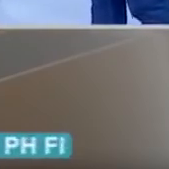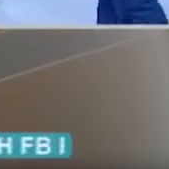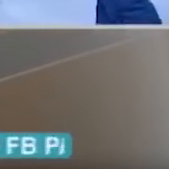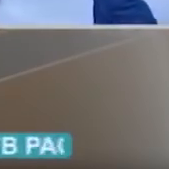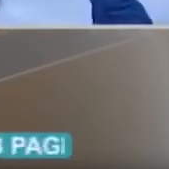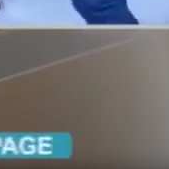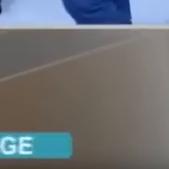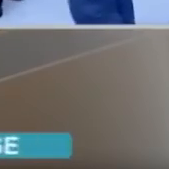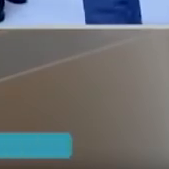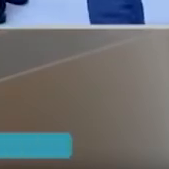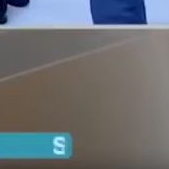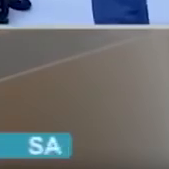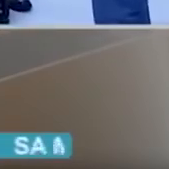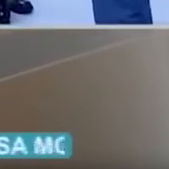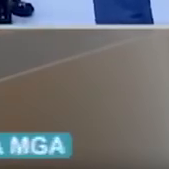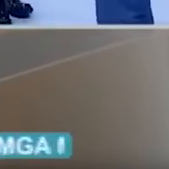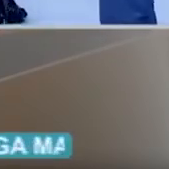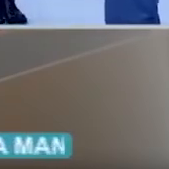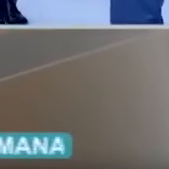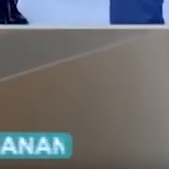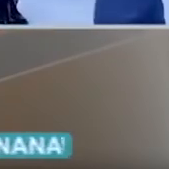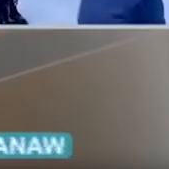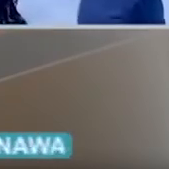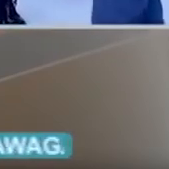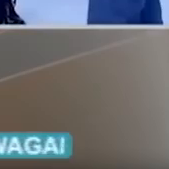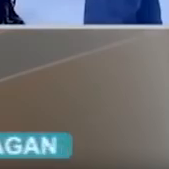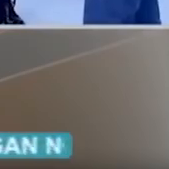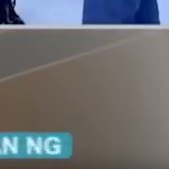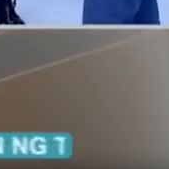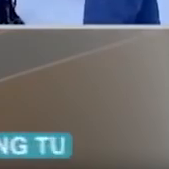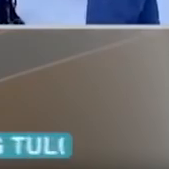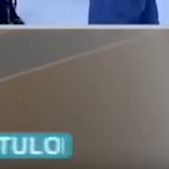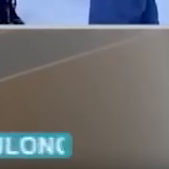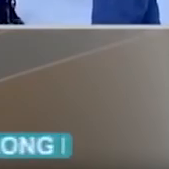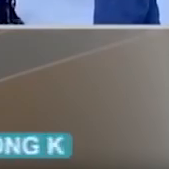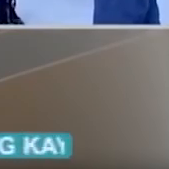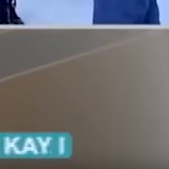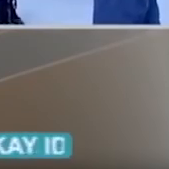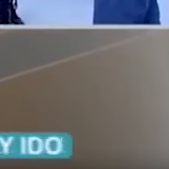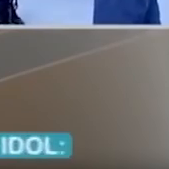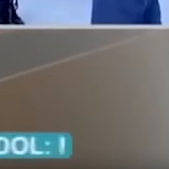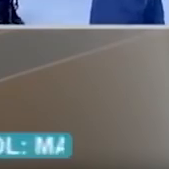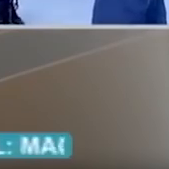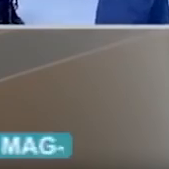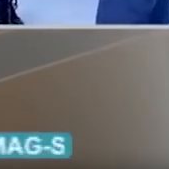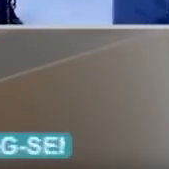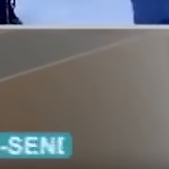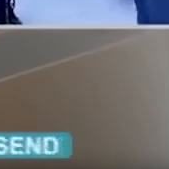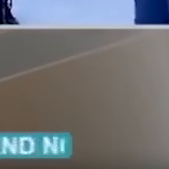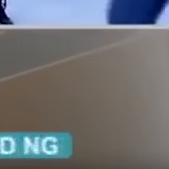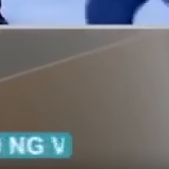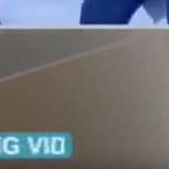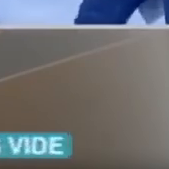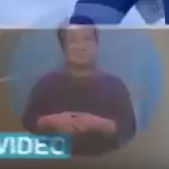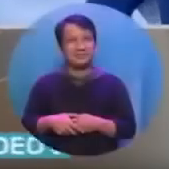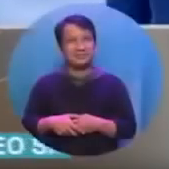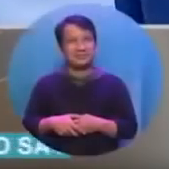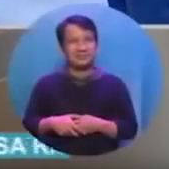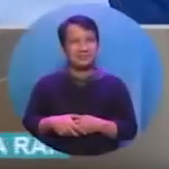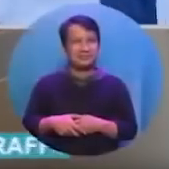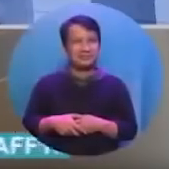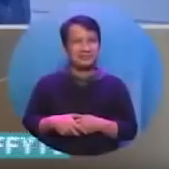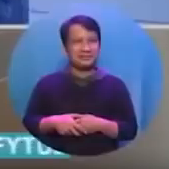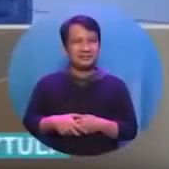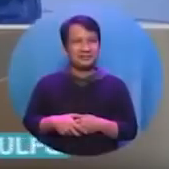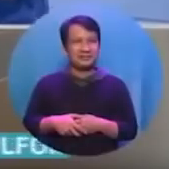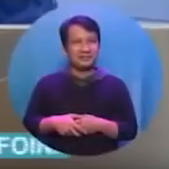Siguro pwede tayong magpaturo dito sa dalawa. Oo. Ng karate. Oo. Sumisipa-sipa eh.